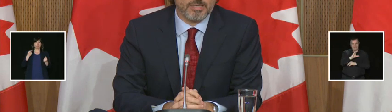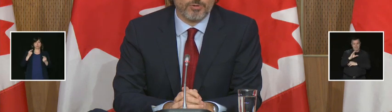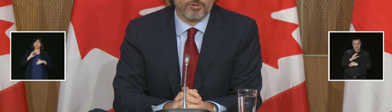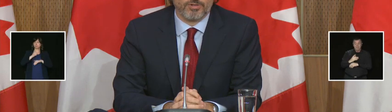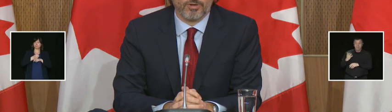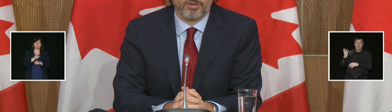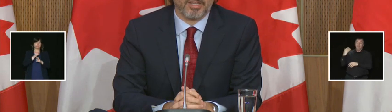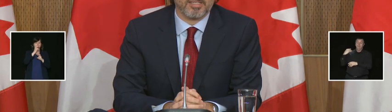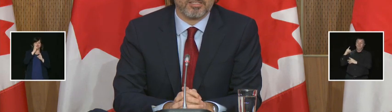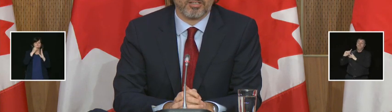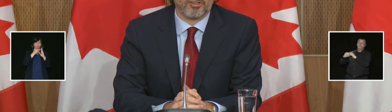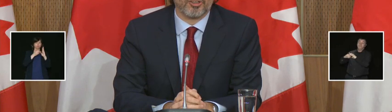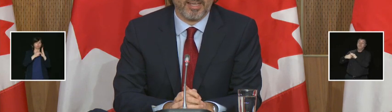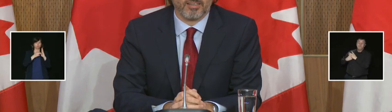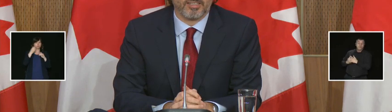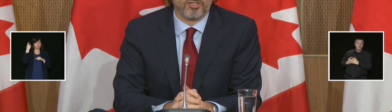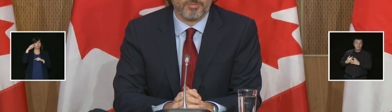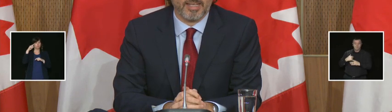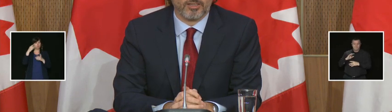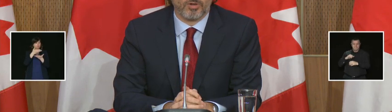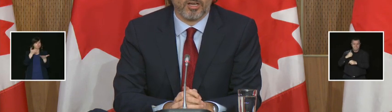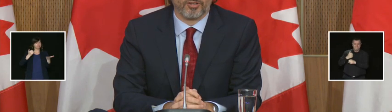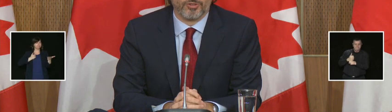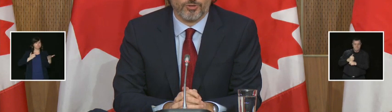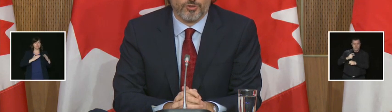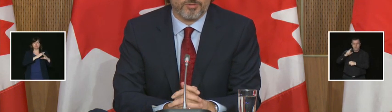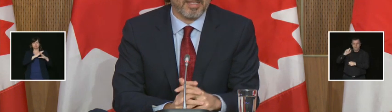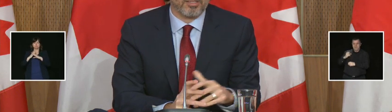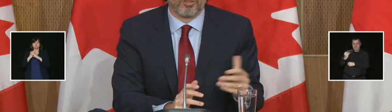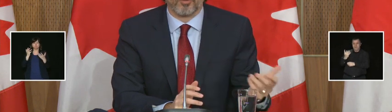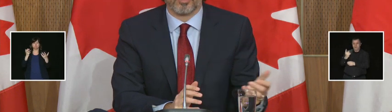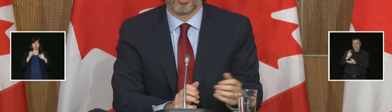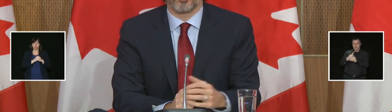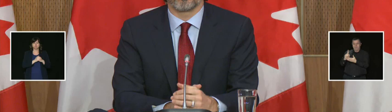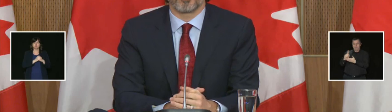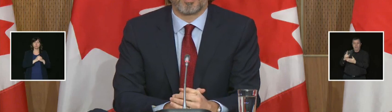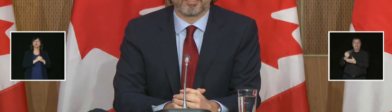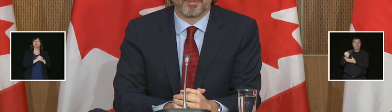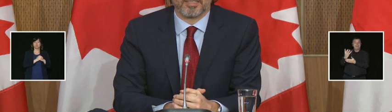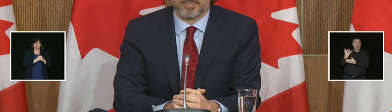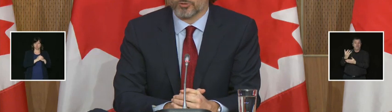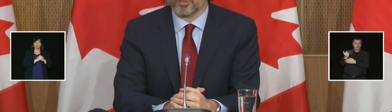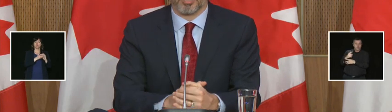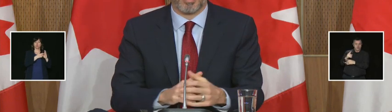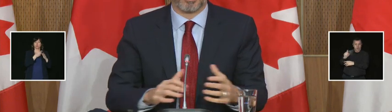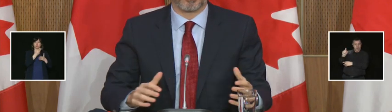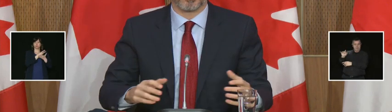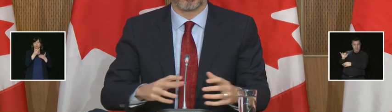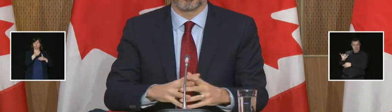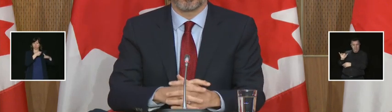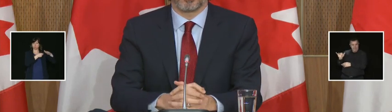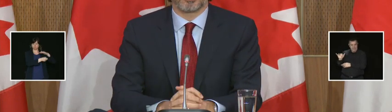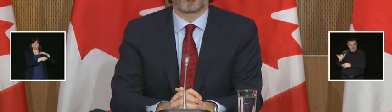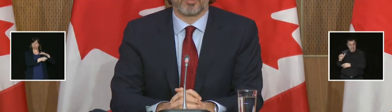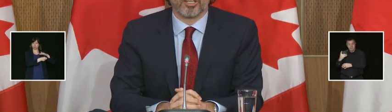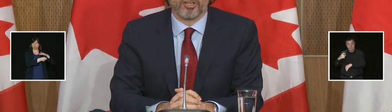phily début on instaurer une quarantaine obligatoire de deux semaines c'est depuis le mois de mars passé tout en arrêtant à les voyageurs